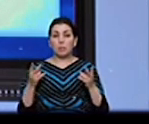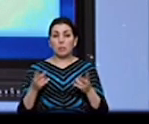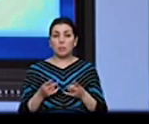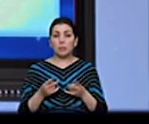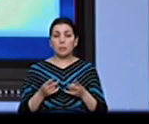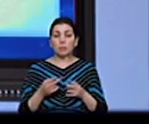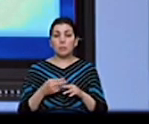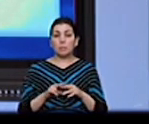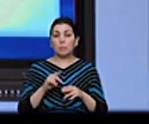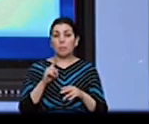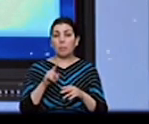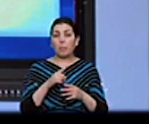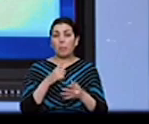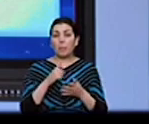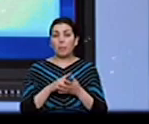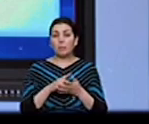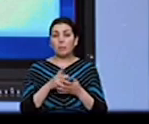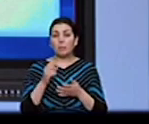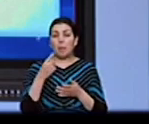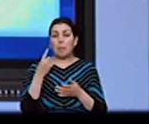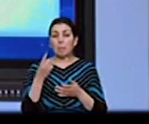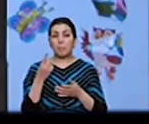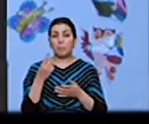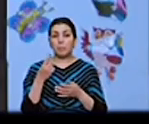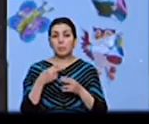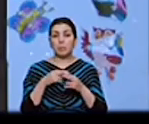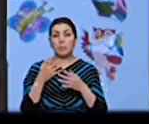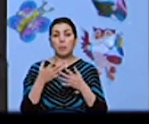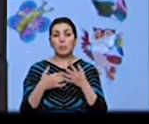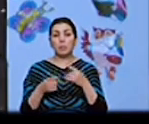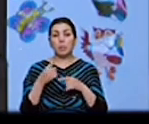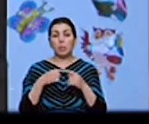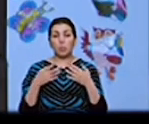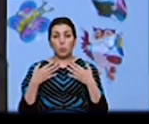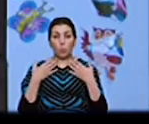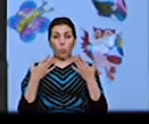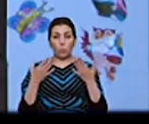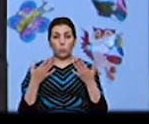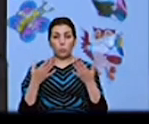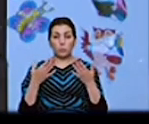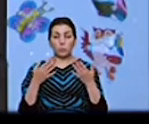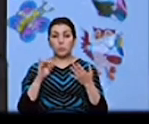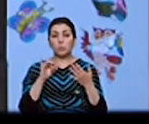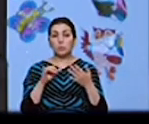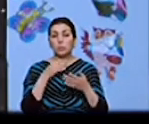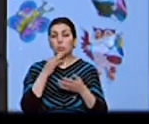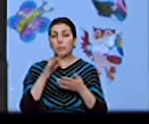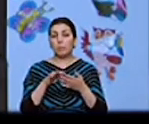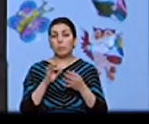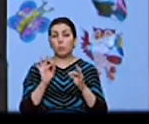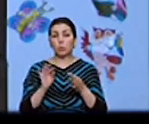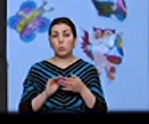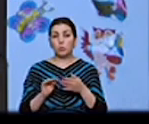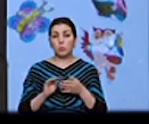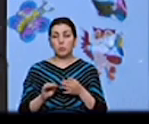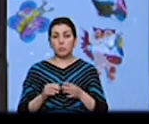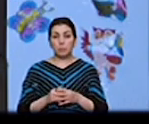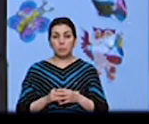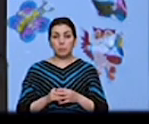kiradi? Demak, siz darslikdan yana bir bora matnni qayta o'qib, ularga javobni to'g'ri